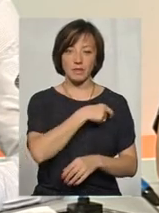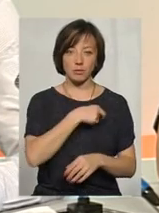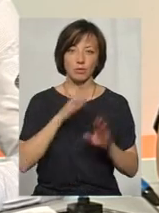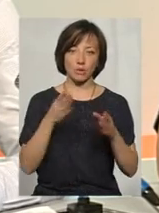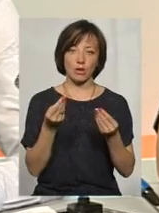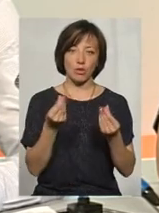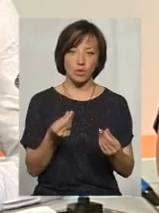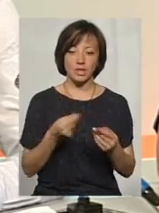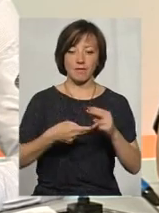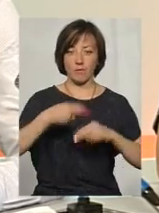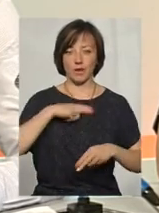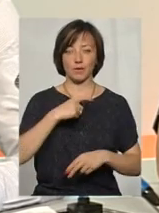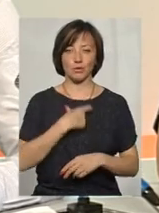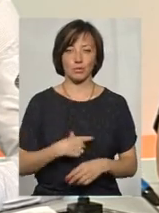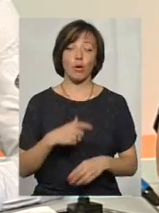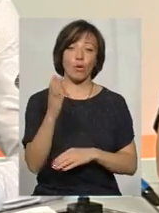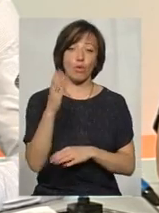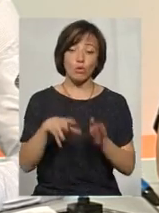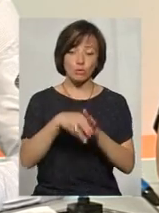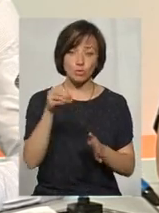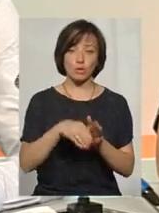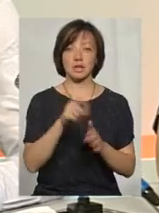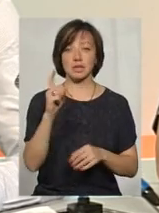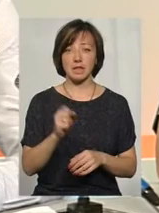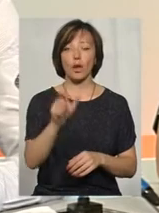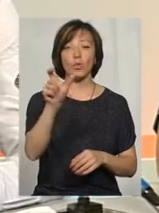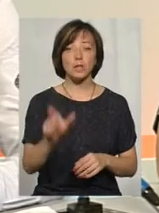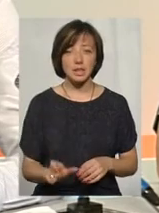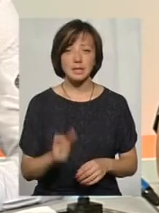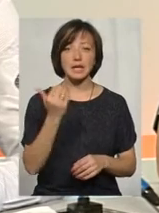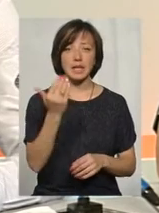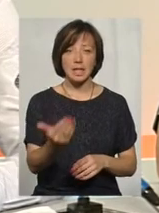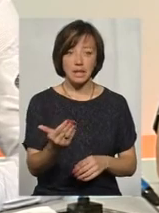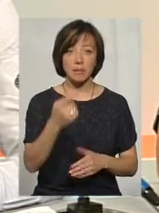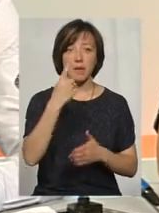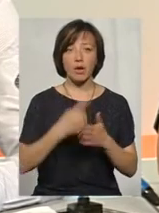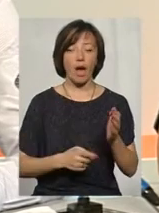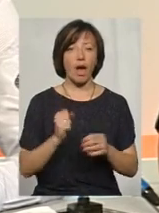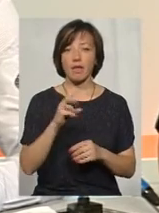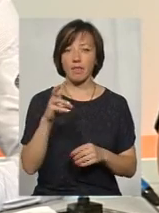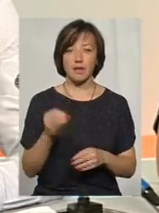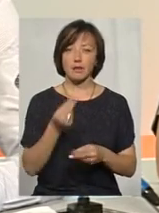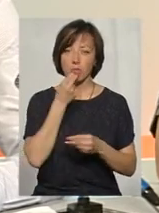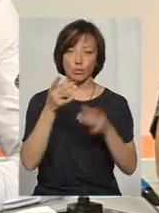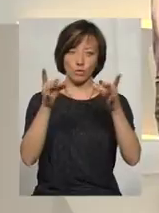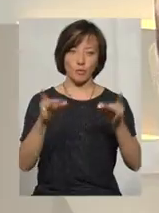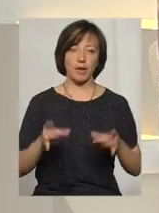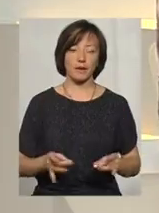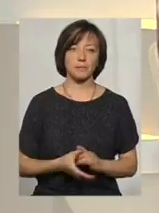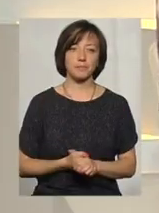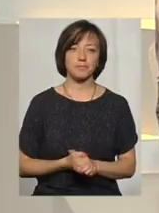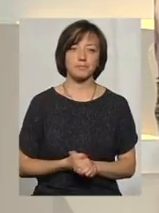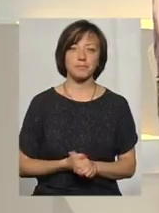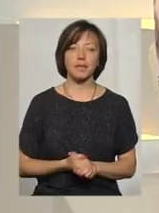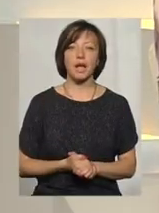ці кошти відробляти. Голосуйте за людину, за її переконання, а не за продуктові набори. Силові